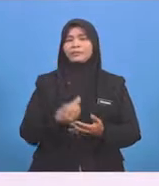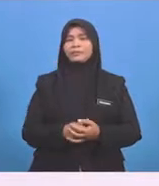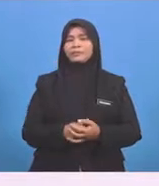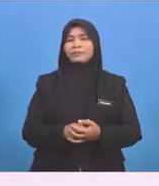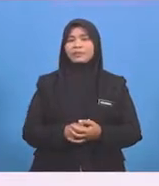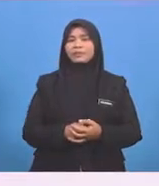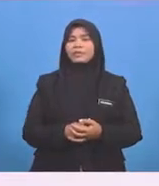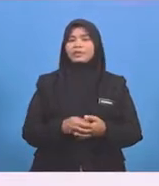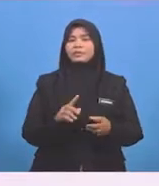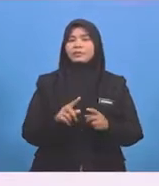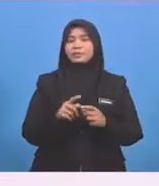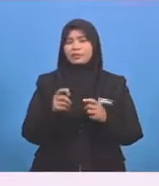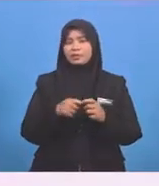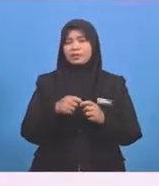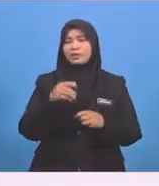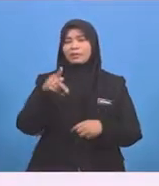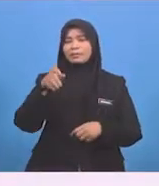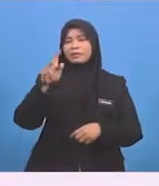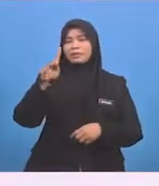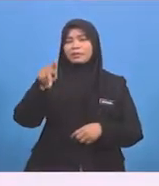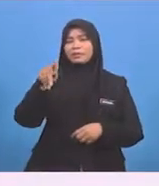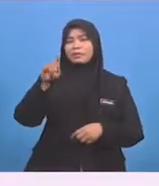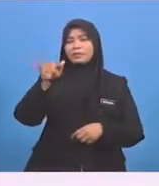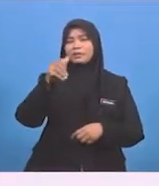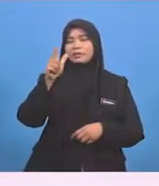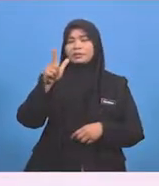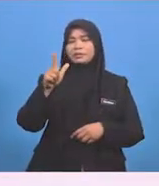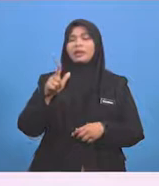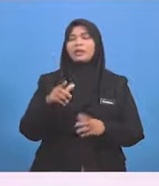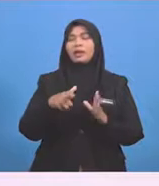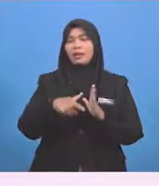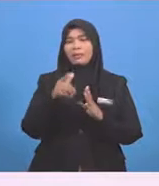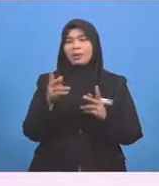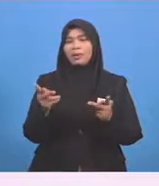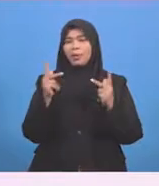antara molekul pepejal lebih kuat jika dibandingkan dengan cecair.